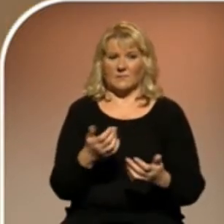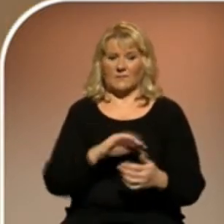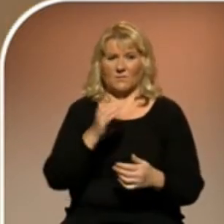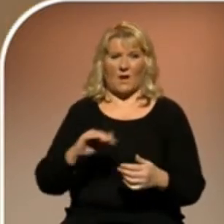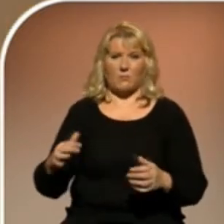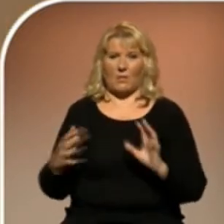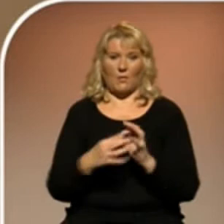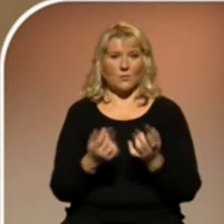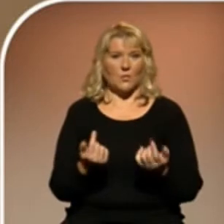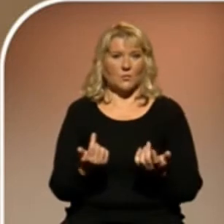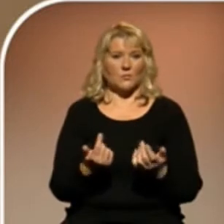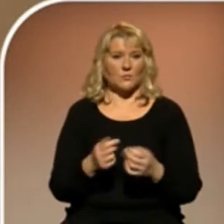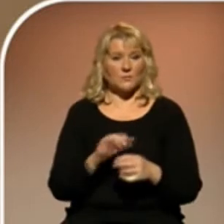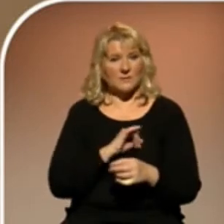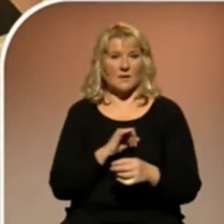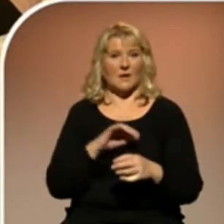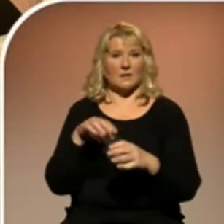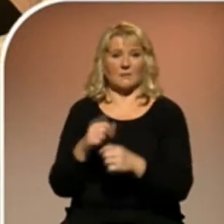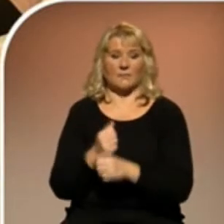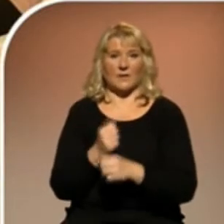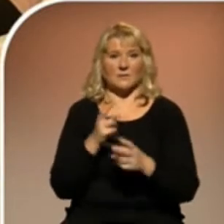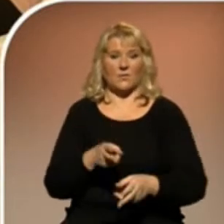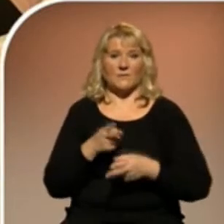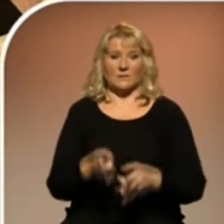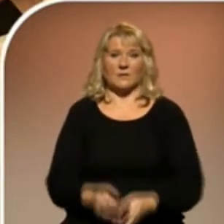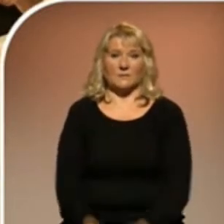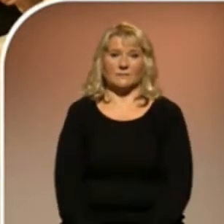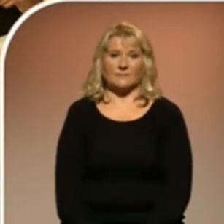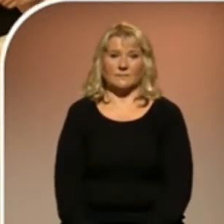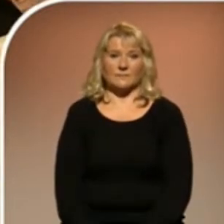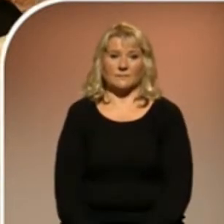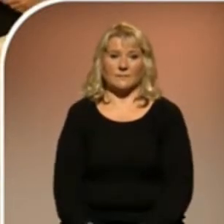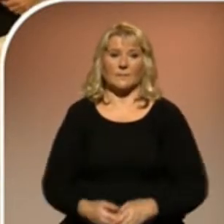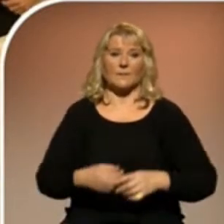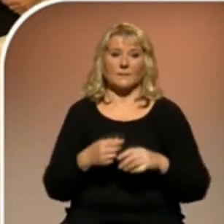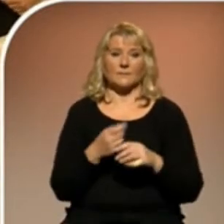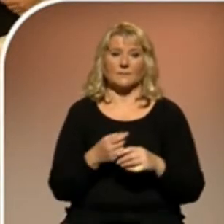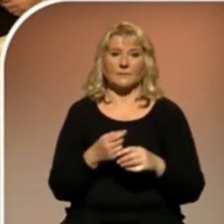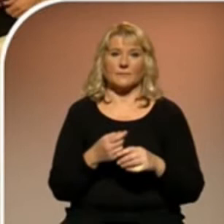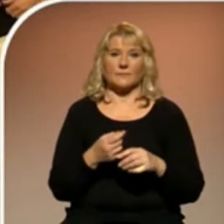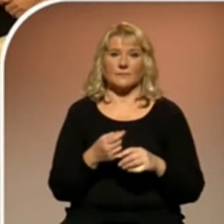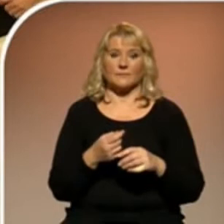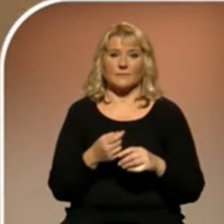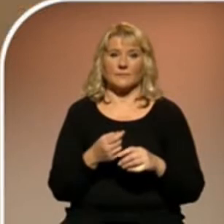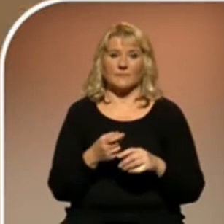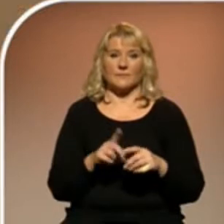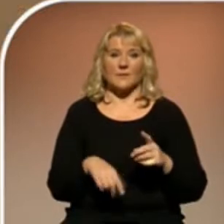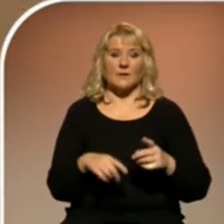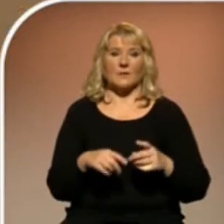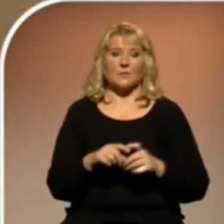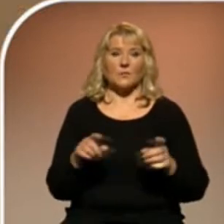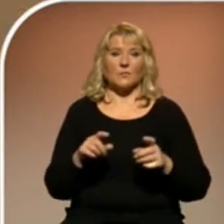těch zvířat. Jak se to stalo, že jste se začala, že se z vás stal chovatel? Stalo se to tak, že v podstatě